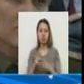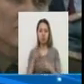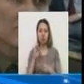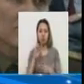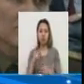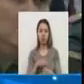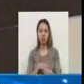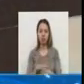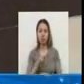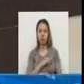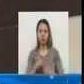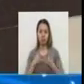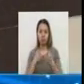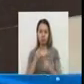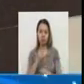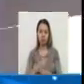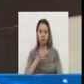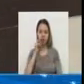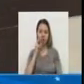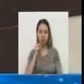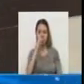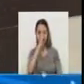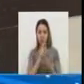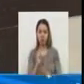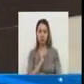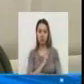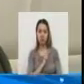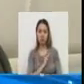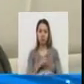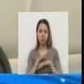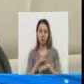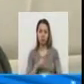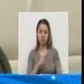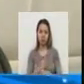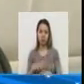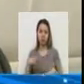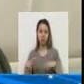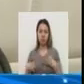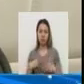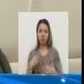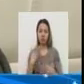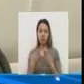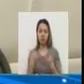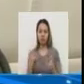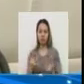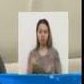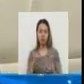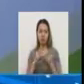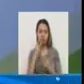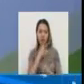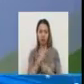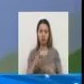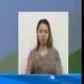мақсаты жедел түрде қызмет көрсету. Бұрындары бір ғана қызмет түрін пайдалану үшін толған мекемелердің табалдырығын тоздыруға мәжбүр болсақ, бүгінгі күні электрондық